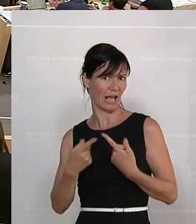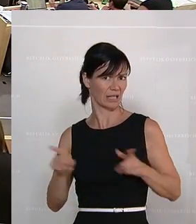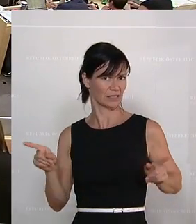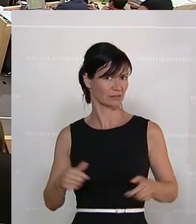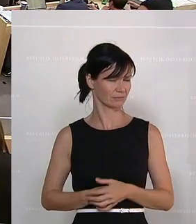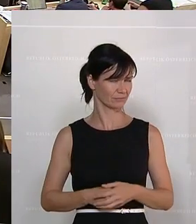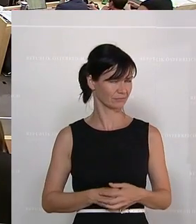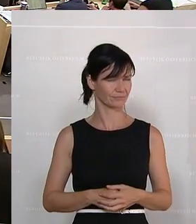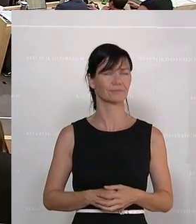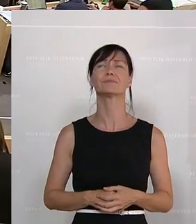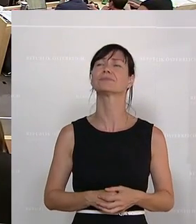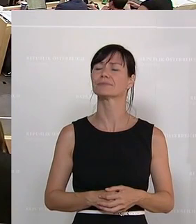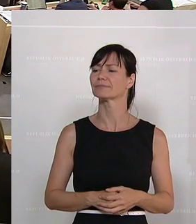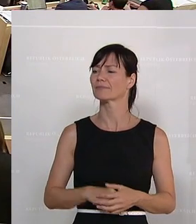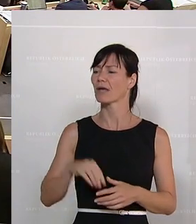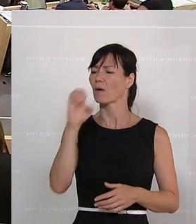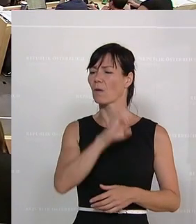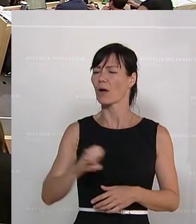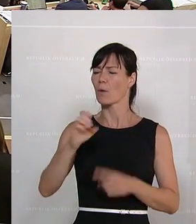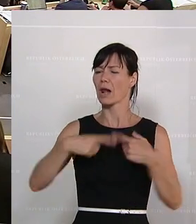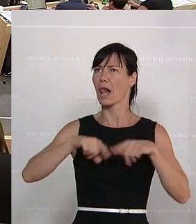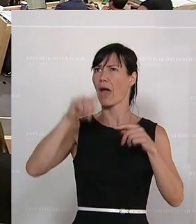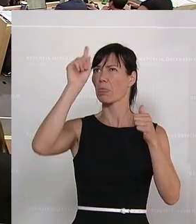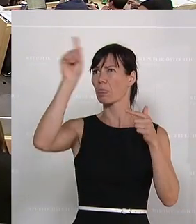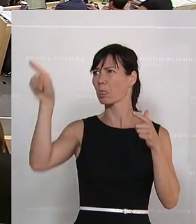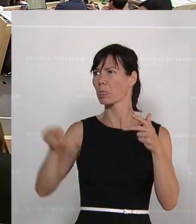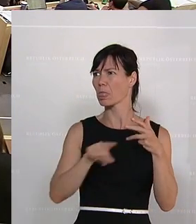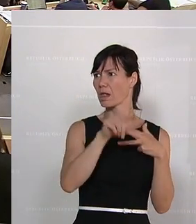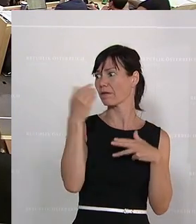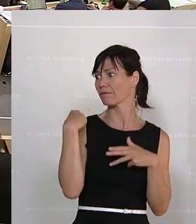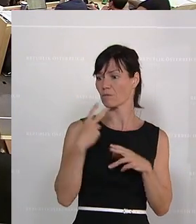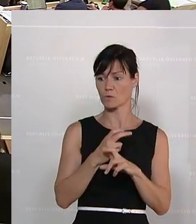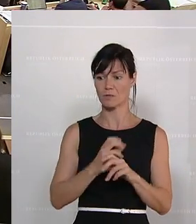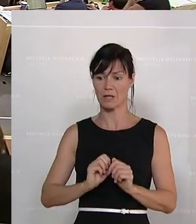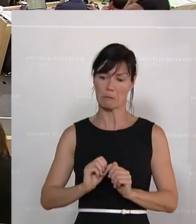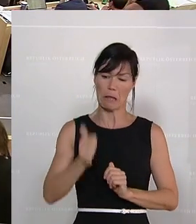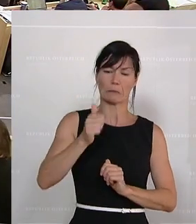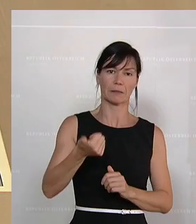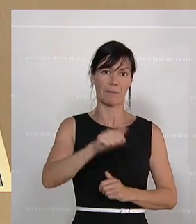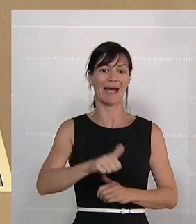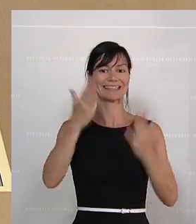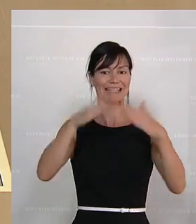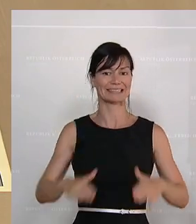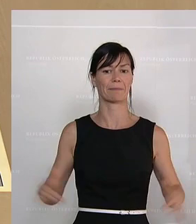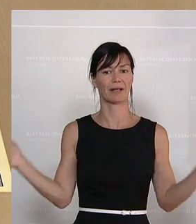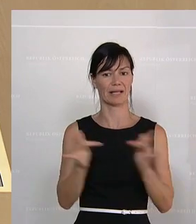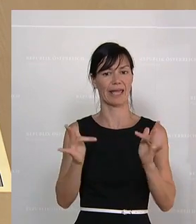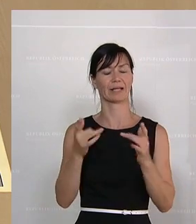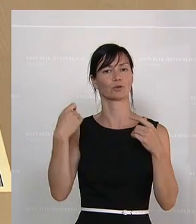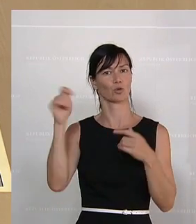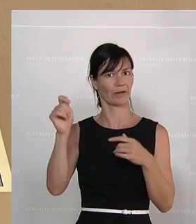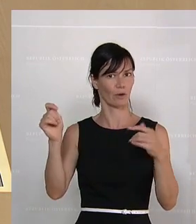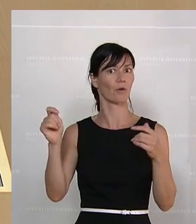wir haben als eine fashion europäischen länder bereits im dezember ein erster steuerungs paket geschnürt ein zweites beschlossen mit